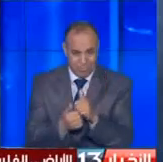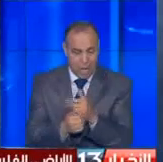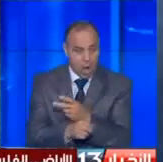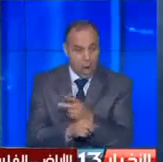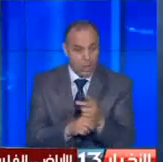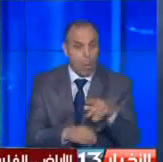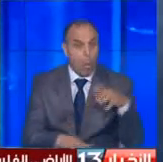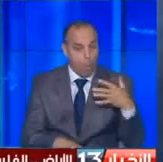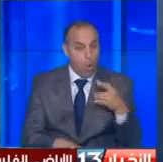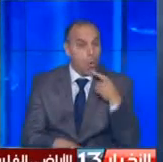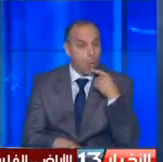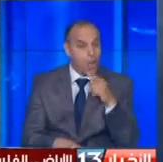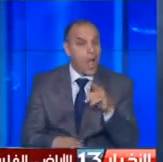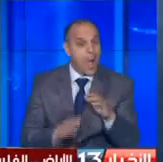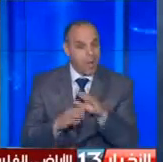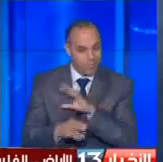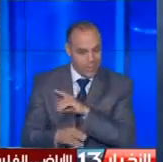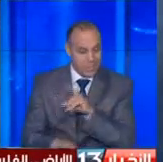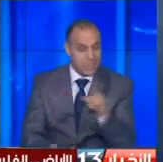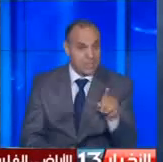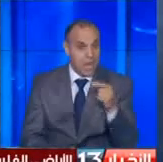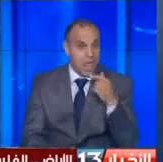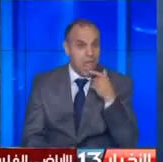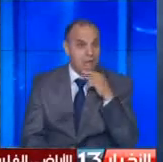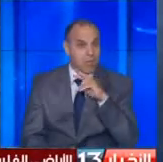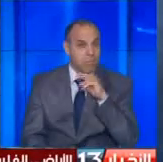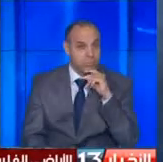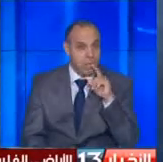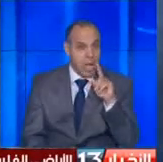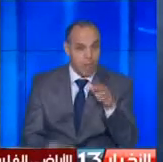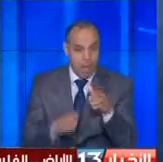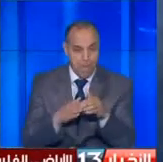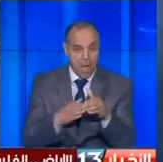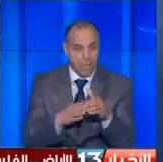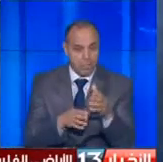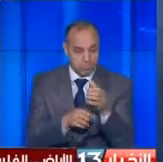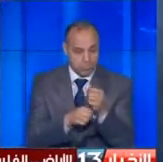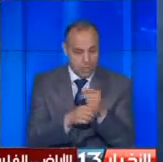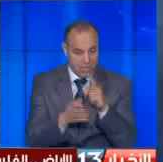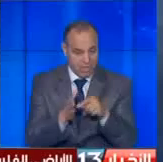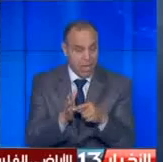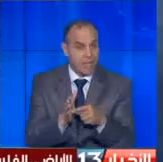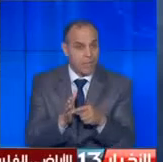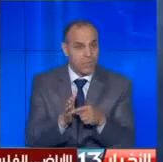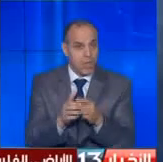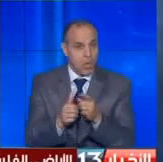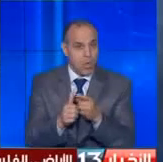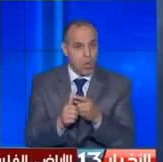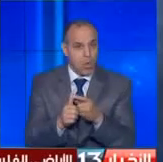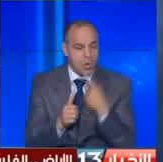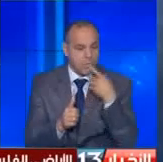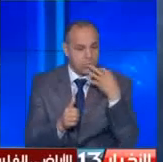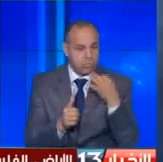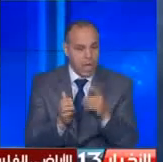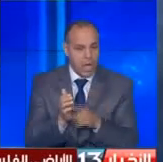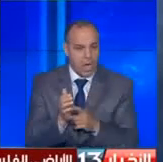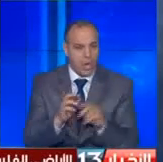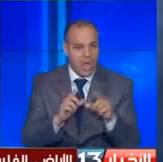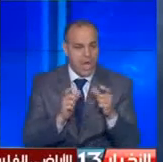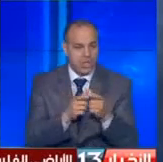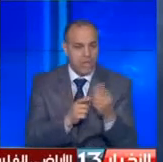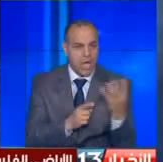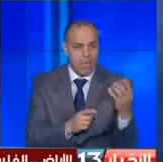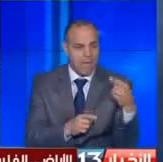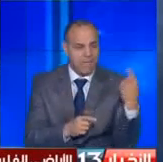بالخطر البالغ على أمنهم. هذا كما وضع الاحتلال 4 مطالب لقبول هذا الاتفاق، أولها الالتزام بشروط اللجنة